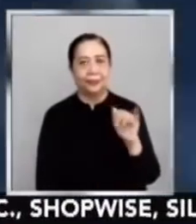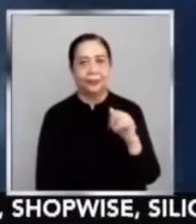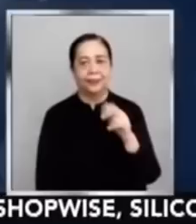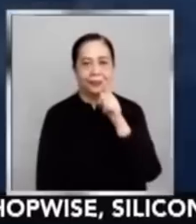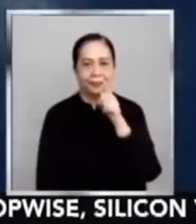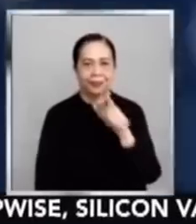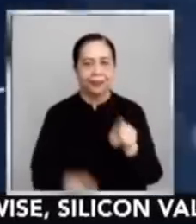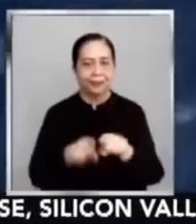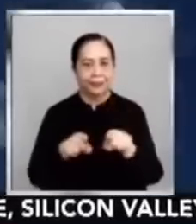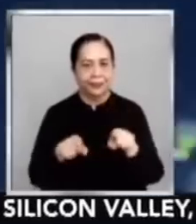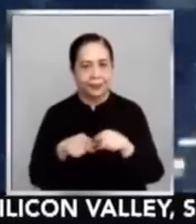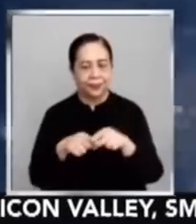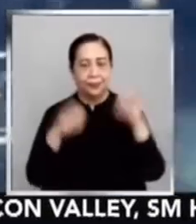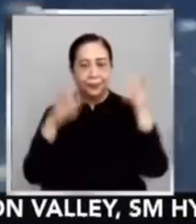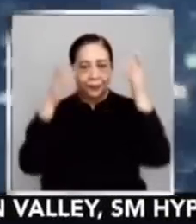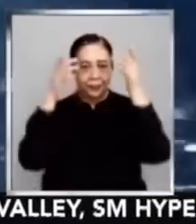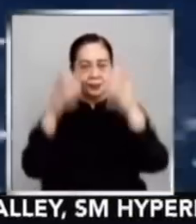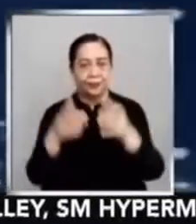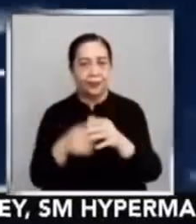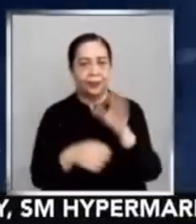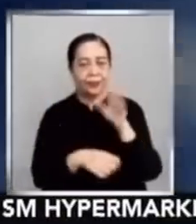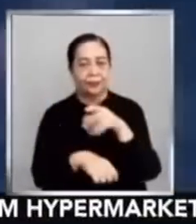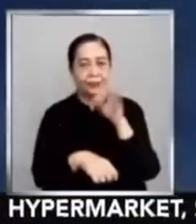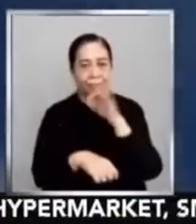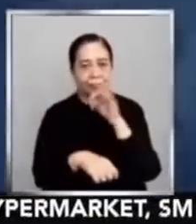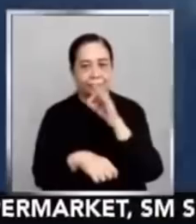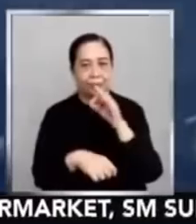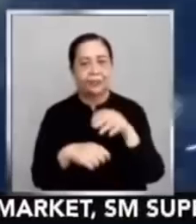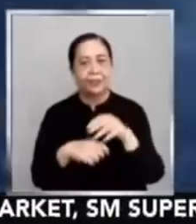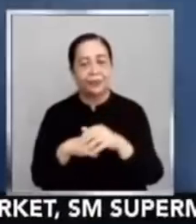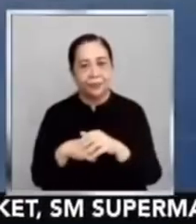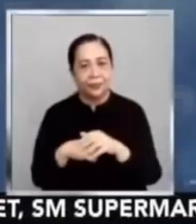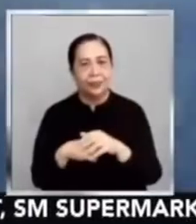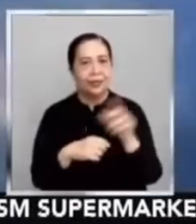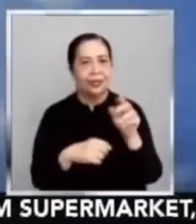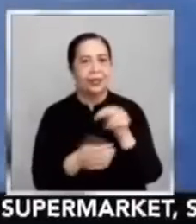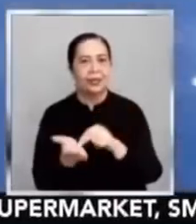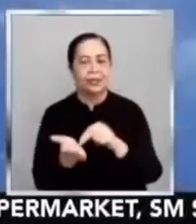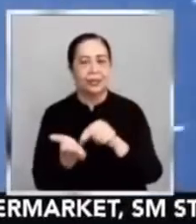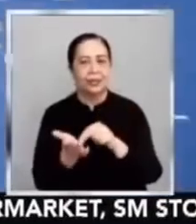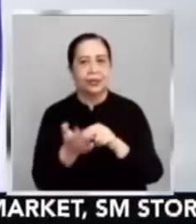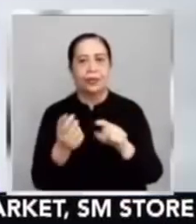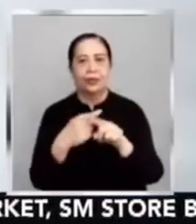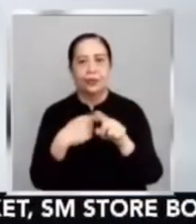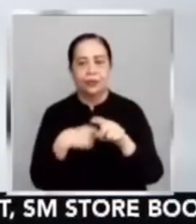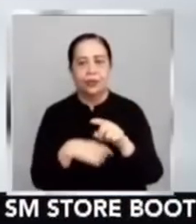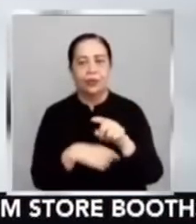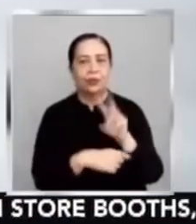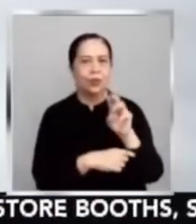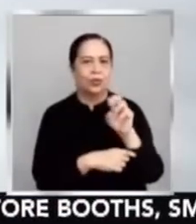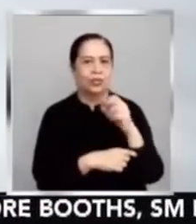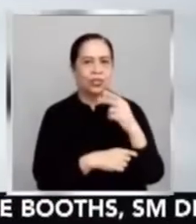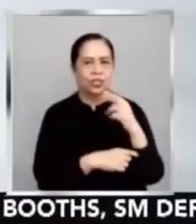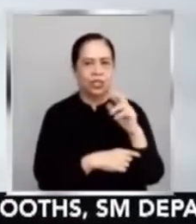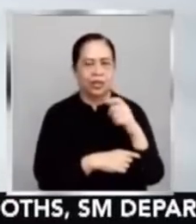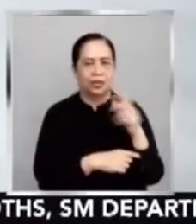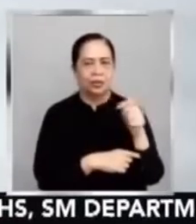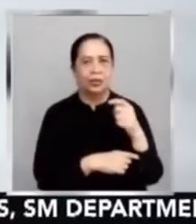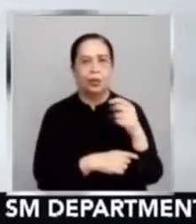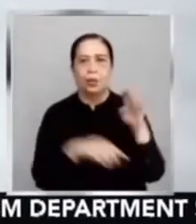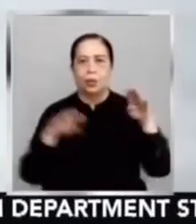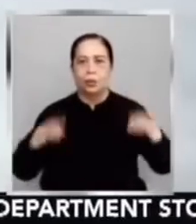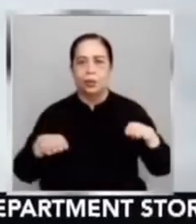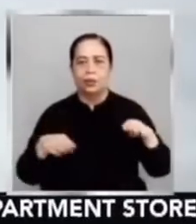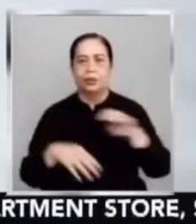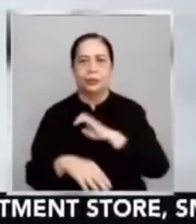naimbitahan sa coronation ang Filipina na si Sam Makutay, isang nurse mula sa Gloucestershire na British Empire Medal Awardee din. At hanggang